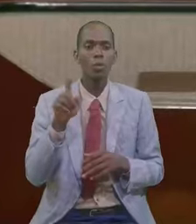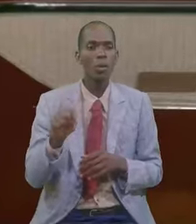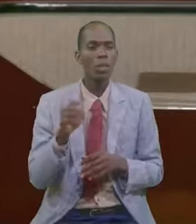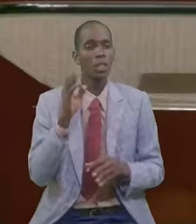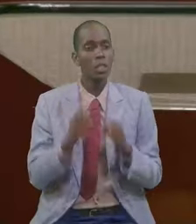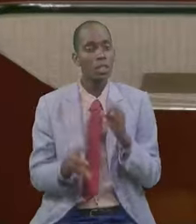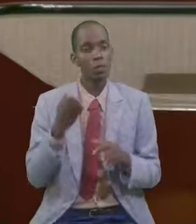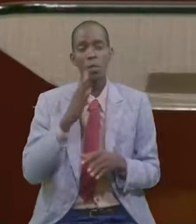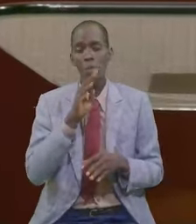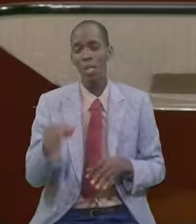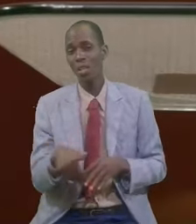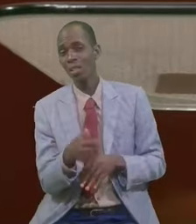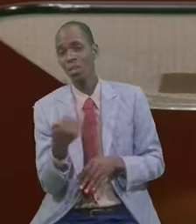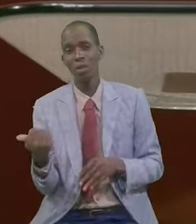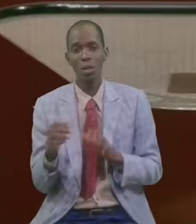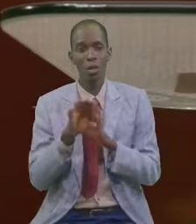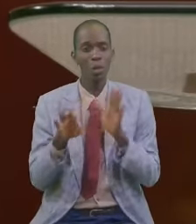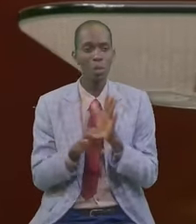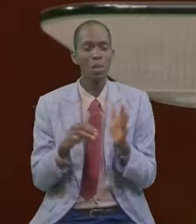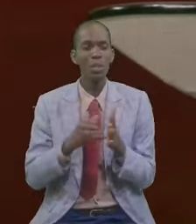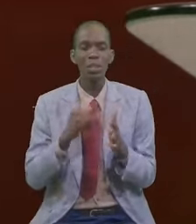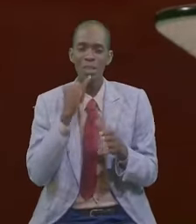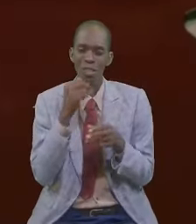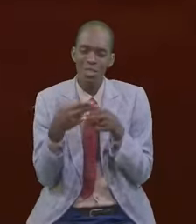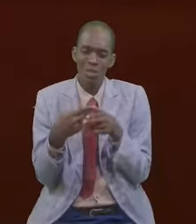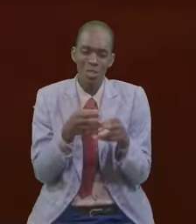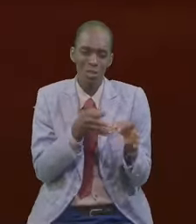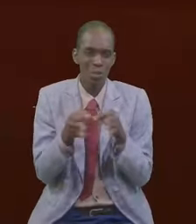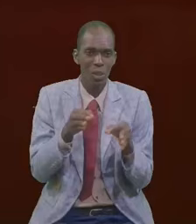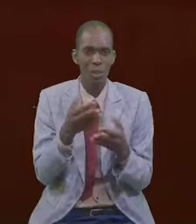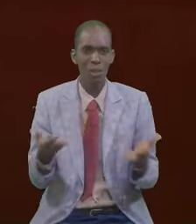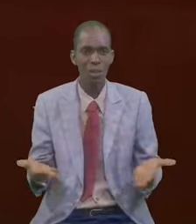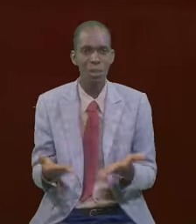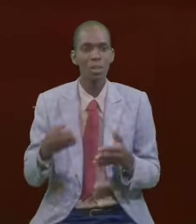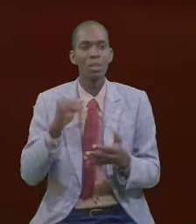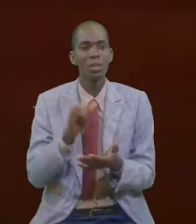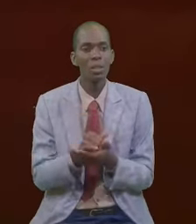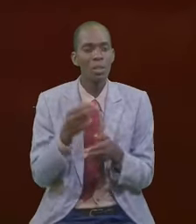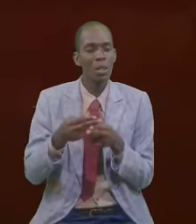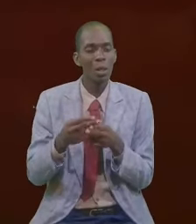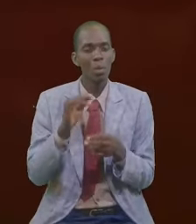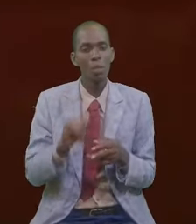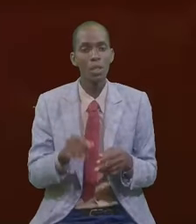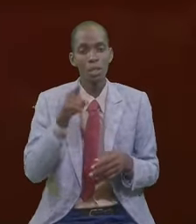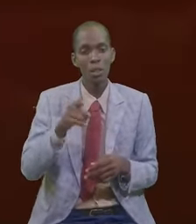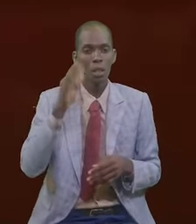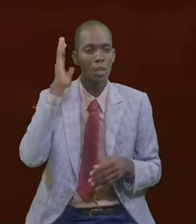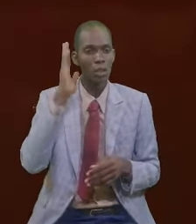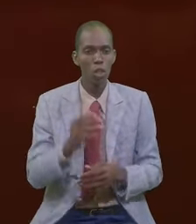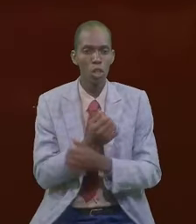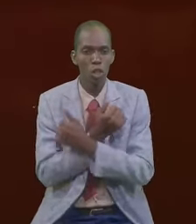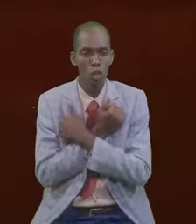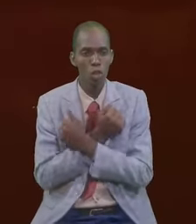peut encore y avoir se résume dans cette parole. Tu aimeras ton